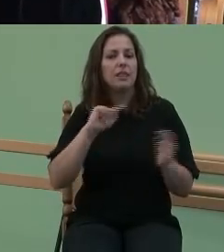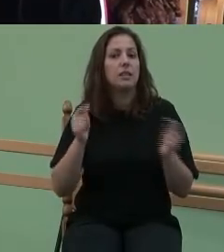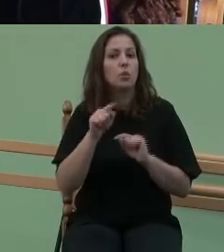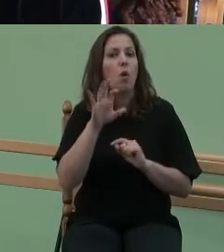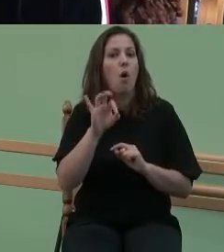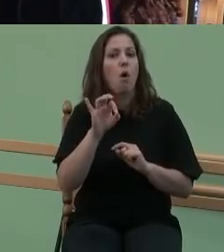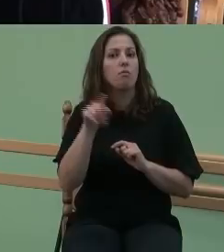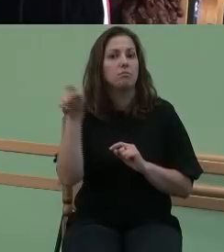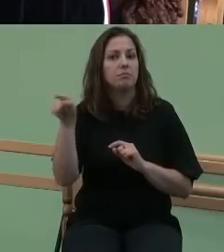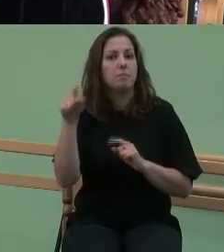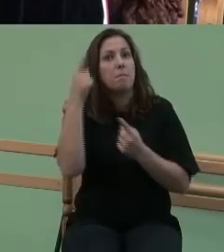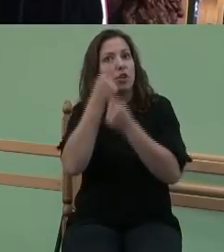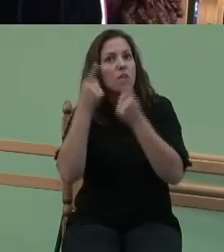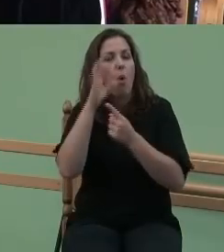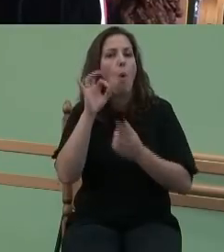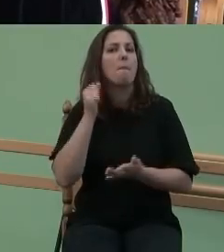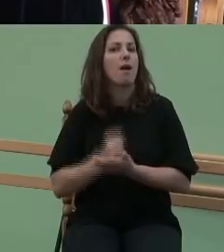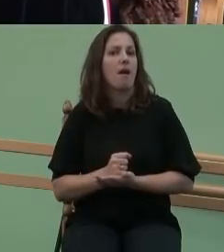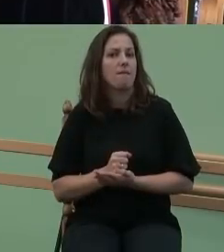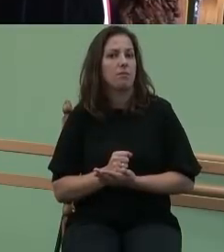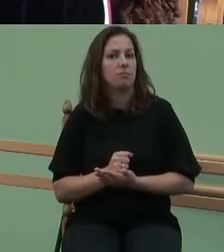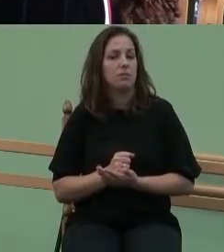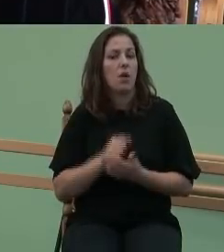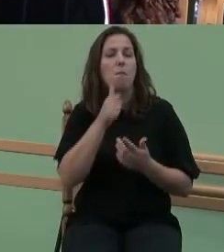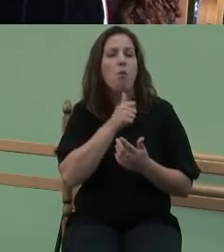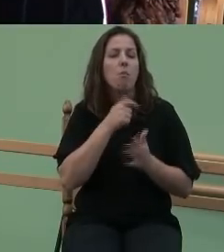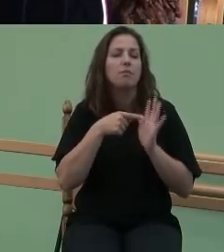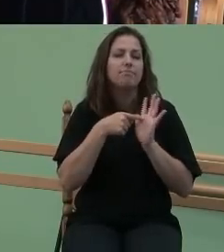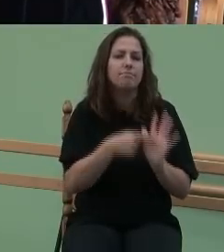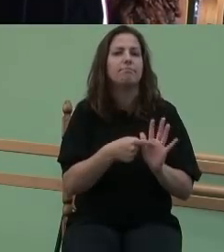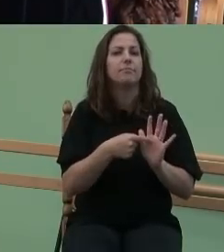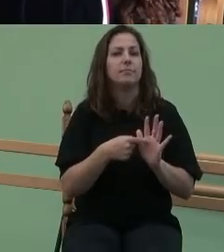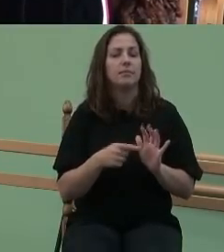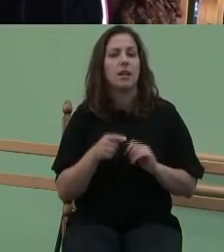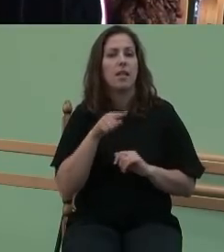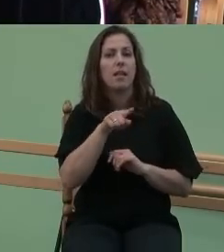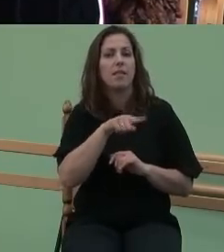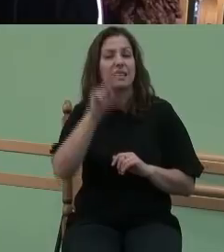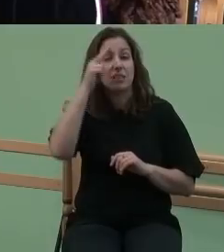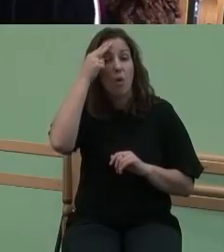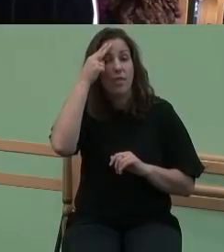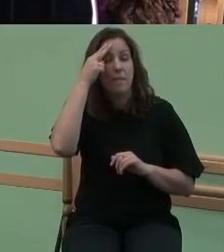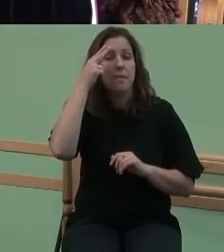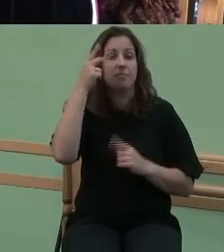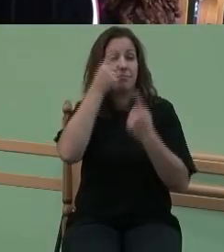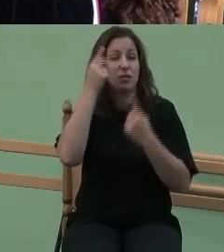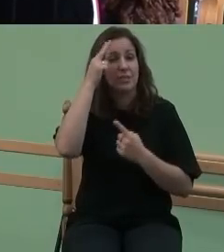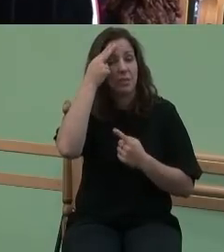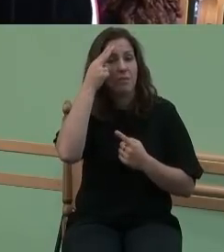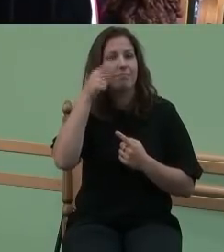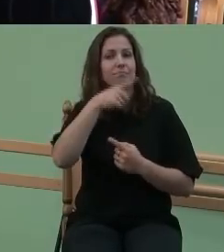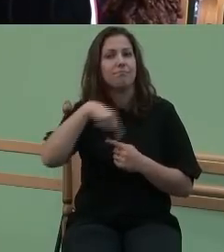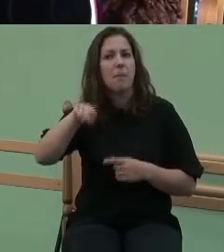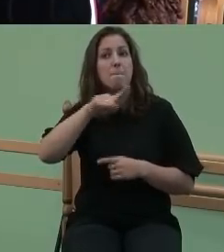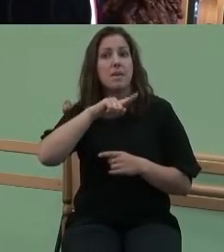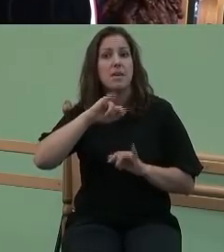dyskusjach o prawie czy myśleniu o prawie i próba wskazania na to, że z tymi stereotypami powinniśmy